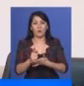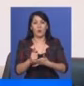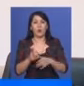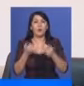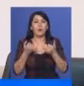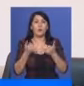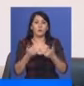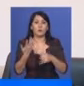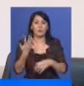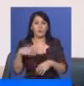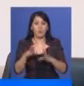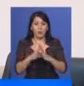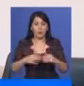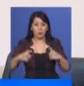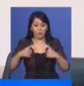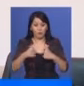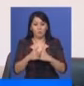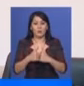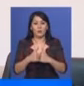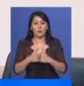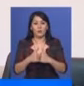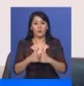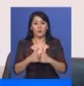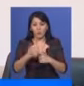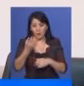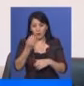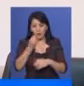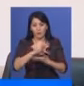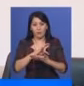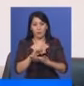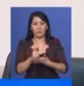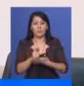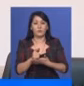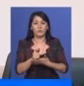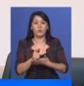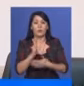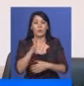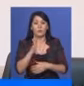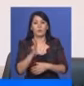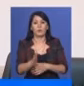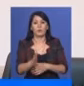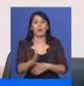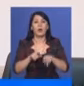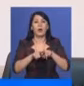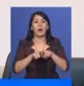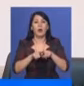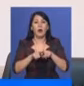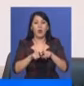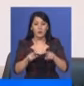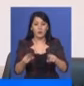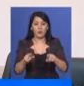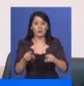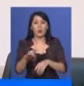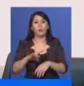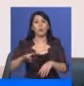Бүгін біз 50-ге жуық отбасыны жаңағы азық-түлікпен қамтамасыз ету мақсатында жиналып отырмыз. Бұл акцияға және